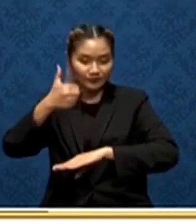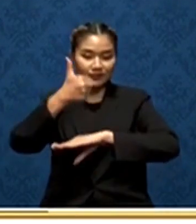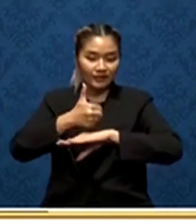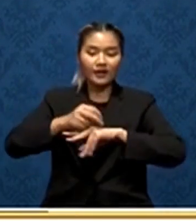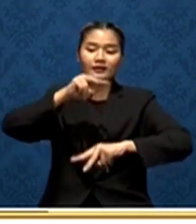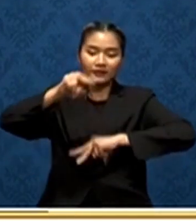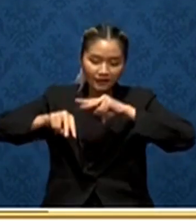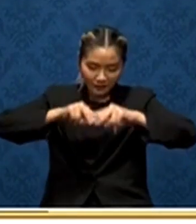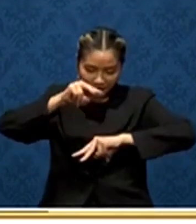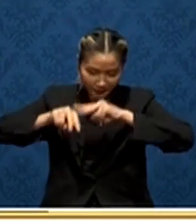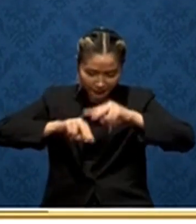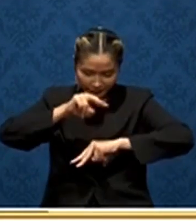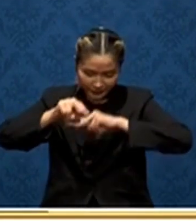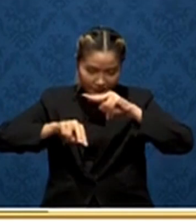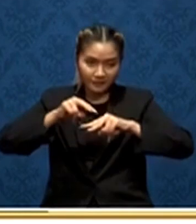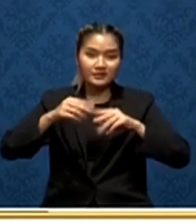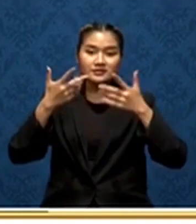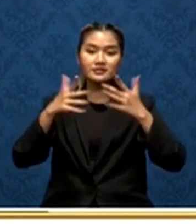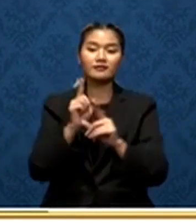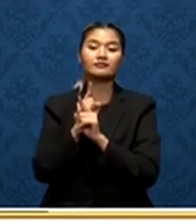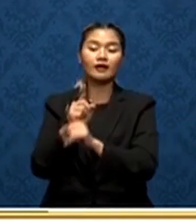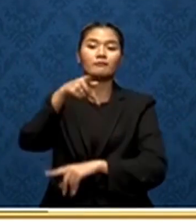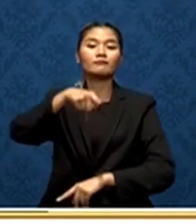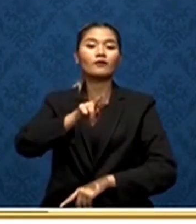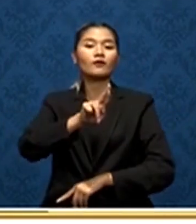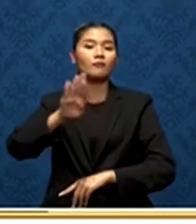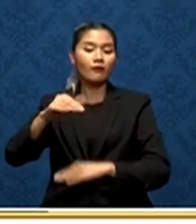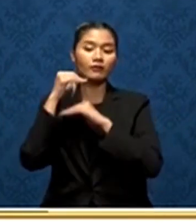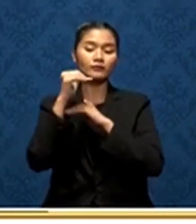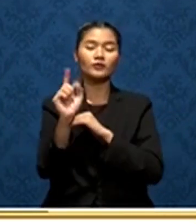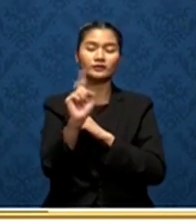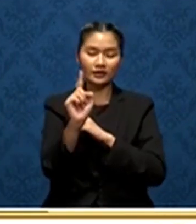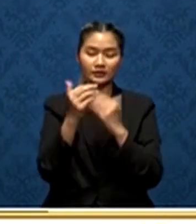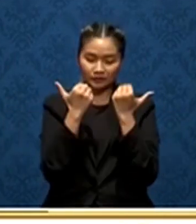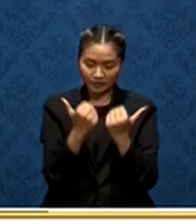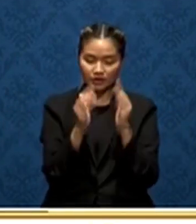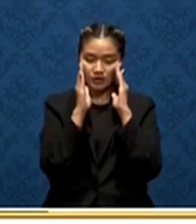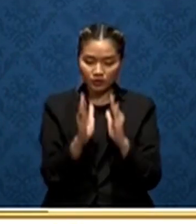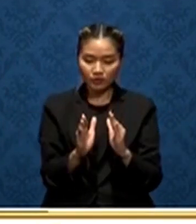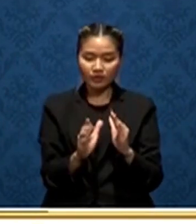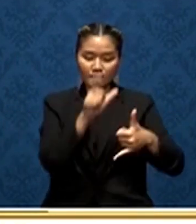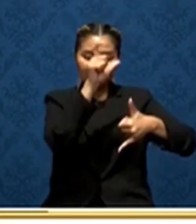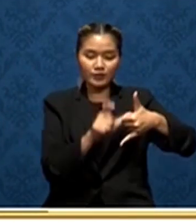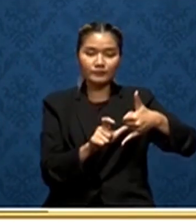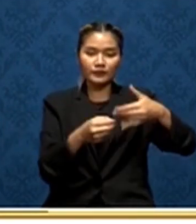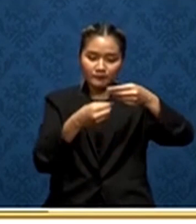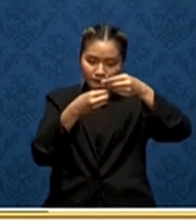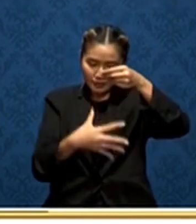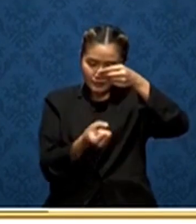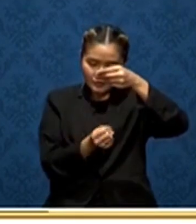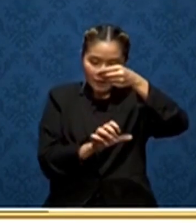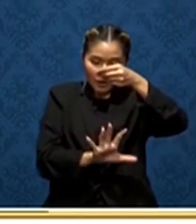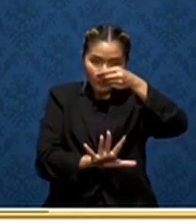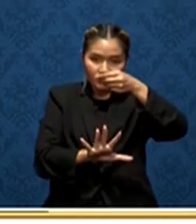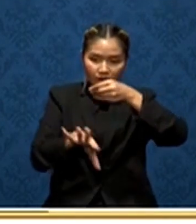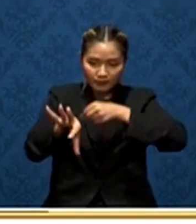นี้ตามพระราชบัญญัติกำหนดไว้ตัวคนอยู่ 15คนที่จะเป็นกรรมการสรร